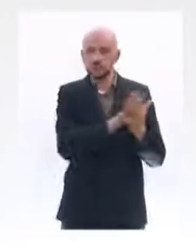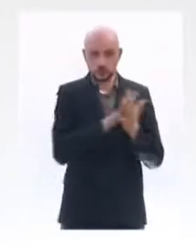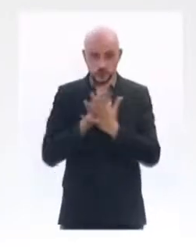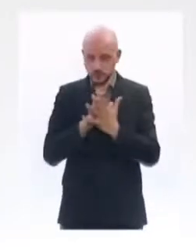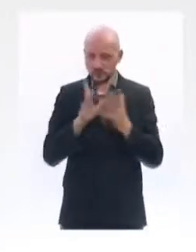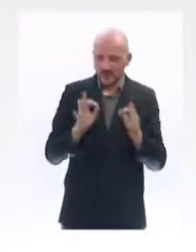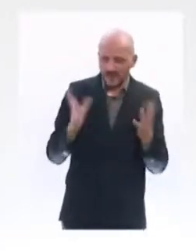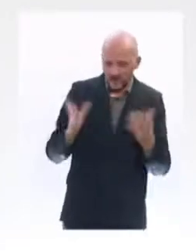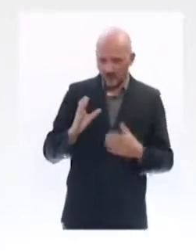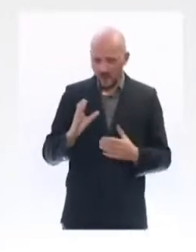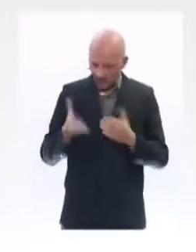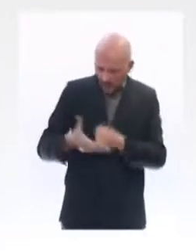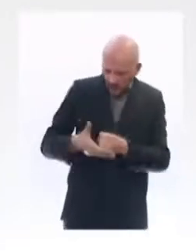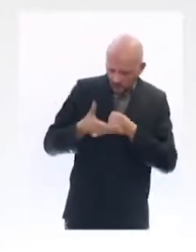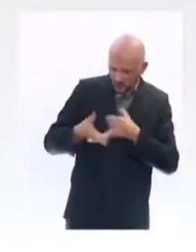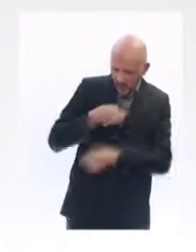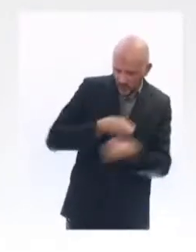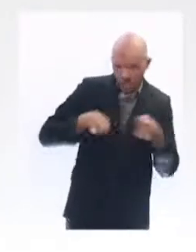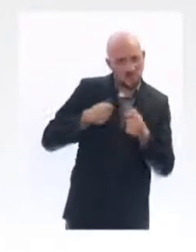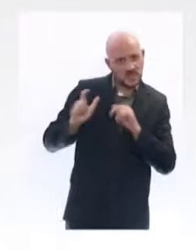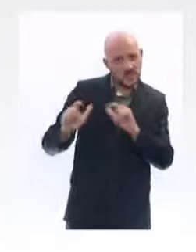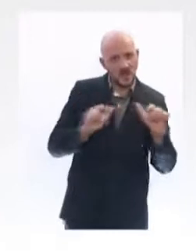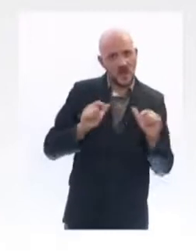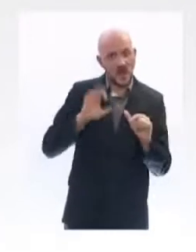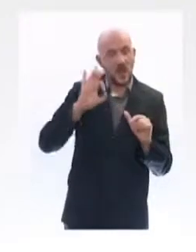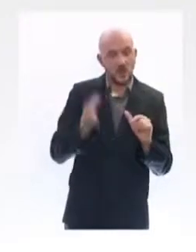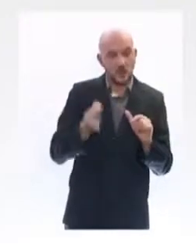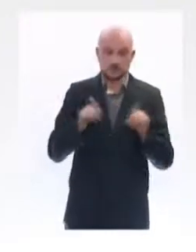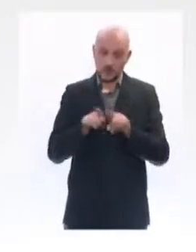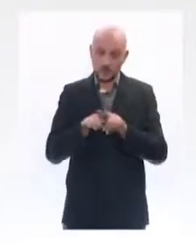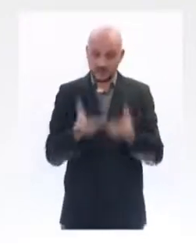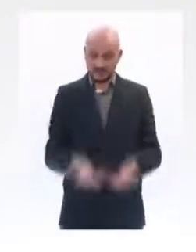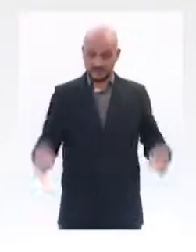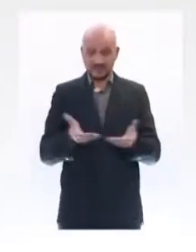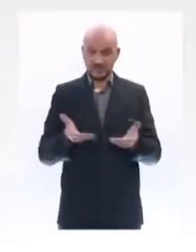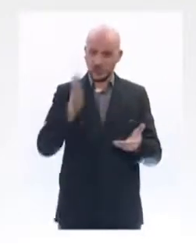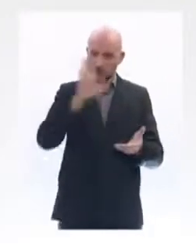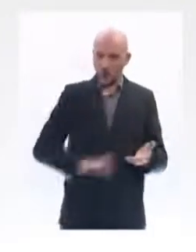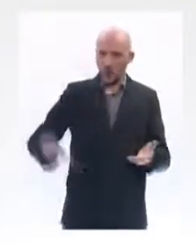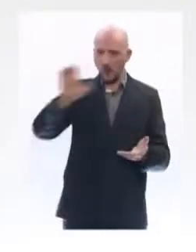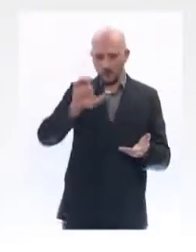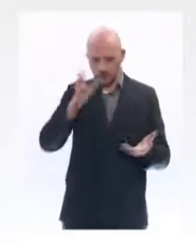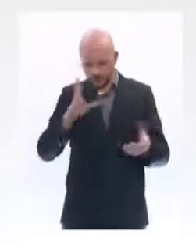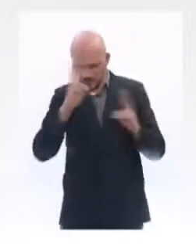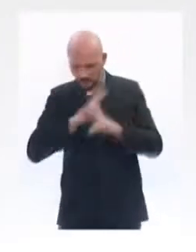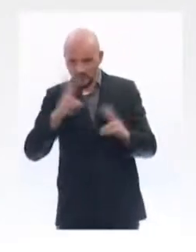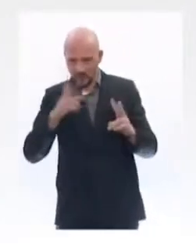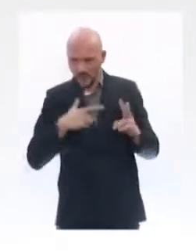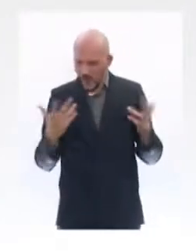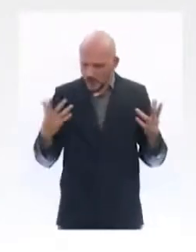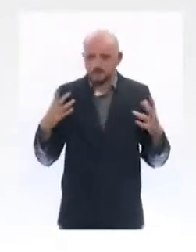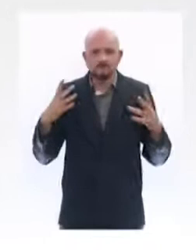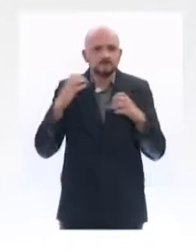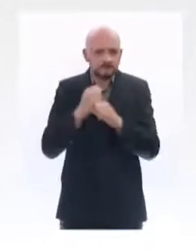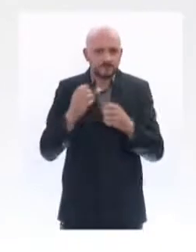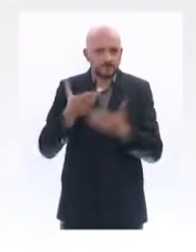et de faire le point sur la situation économique en europe j'ai également échangé à votre peau n'homologue américain steven